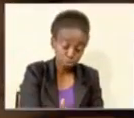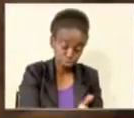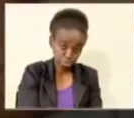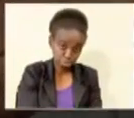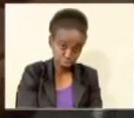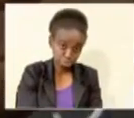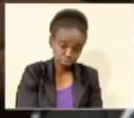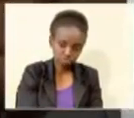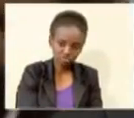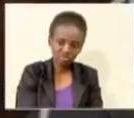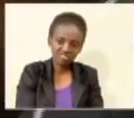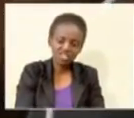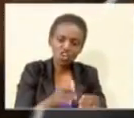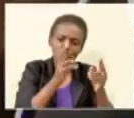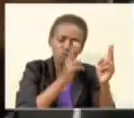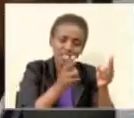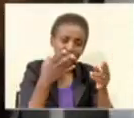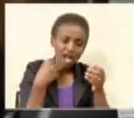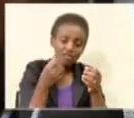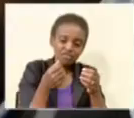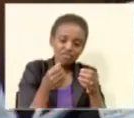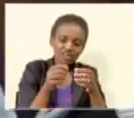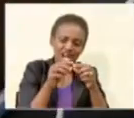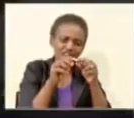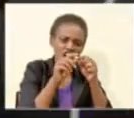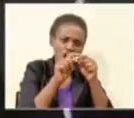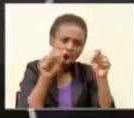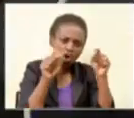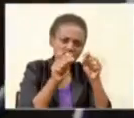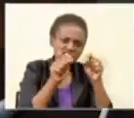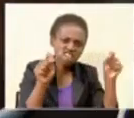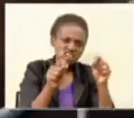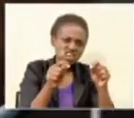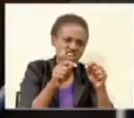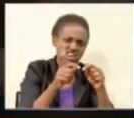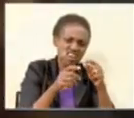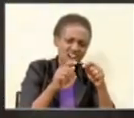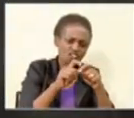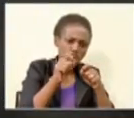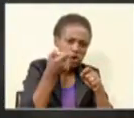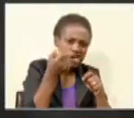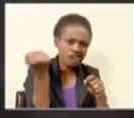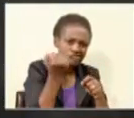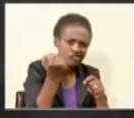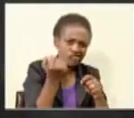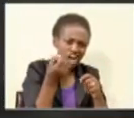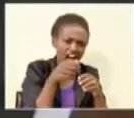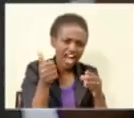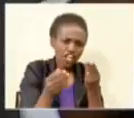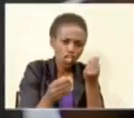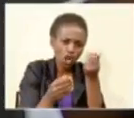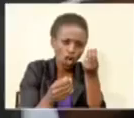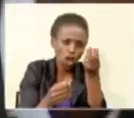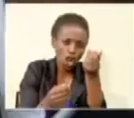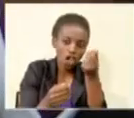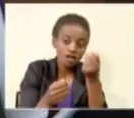uburinzi ubundi kabamo umukwege hano araho harahari umukwege yego ahandi hakoroha